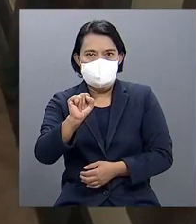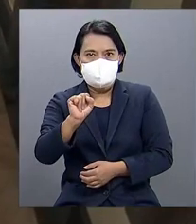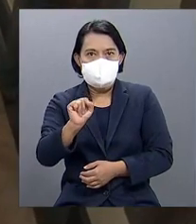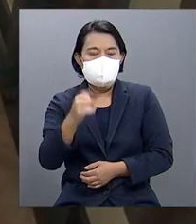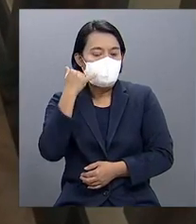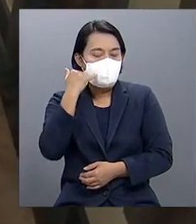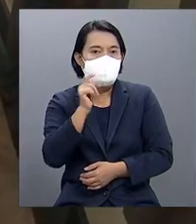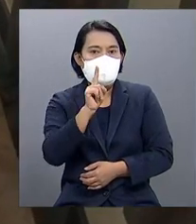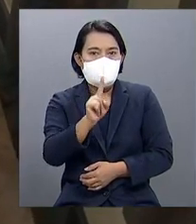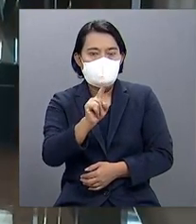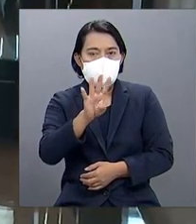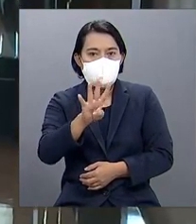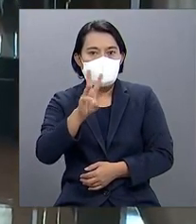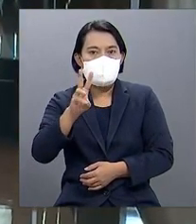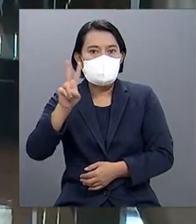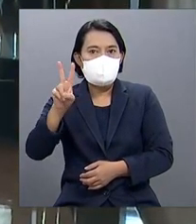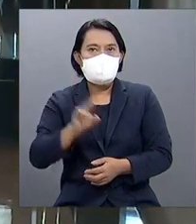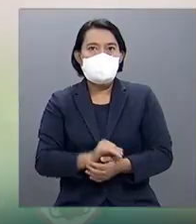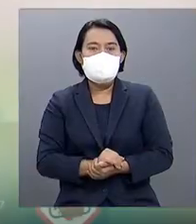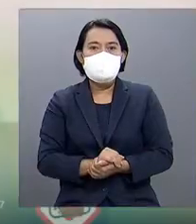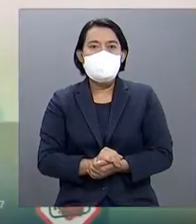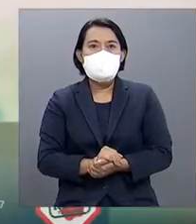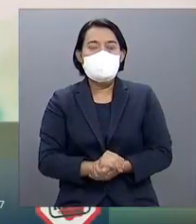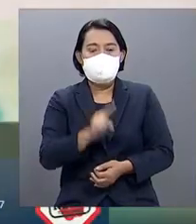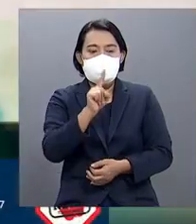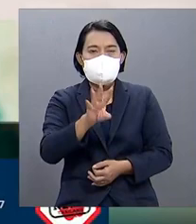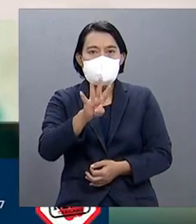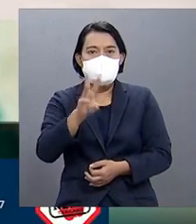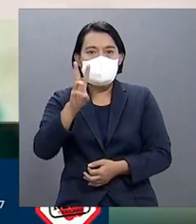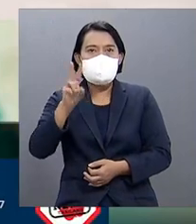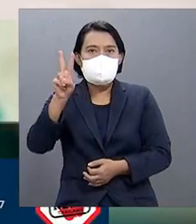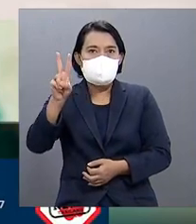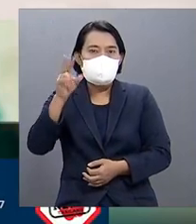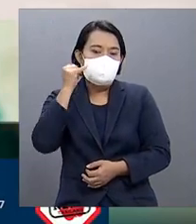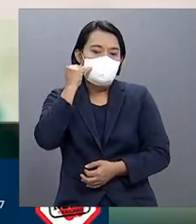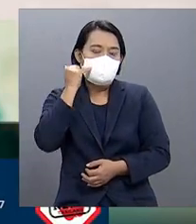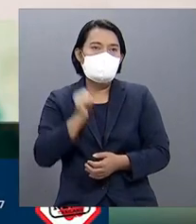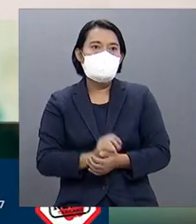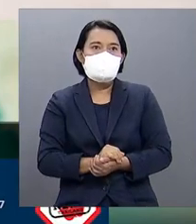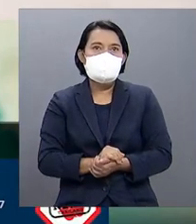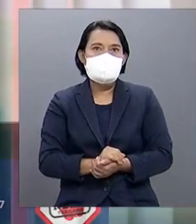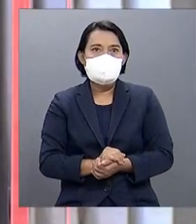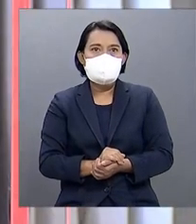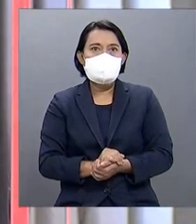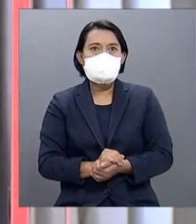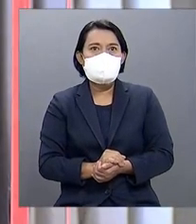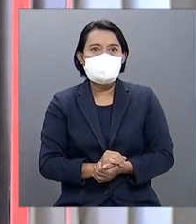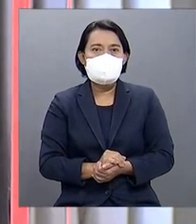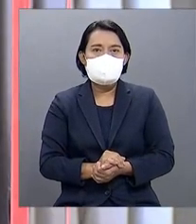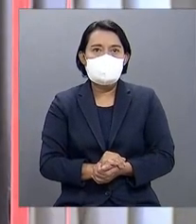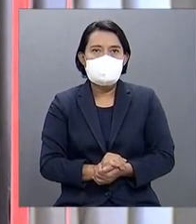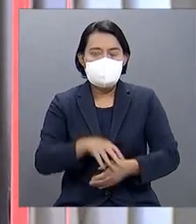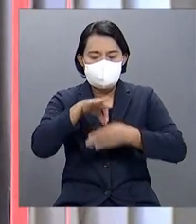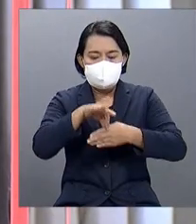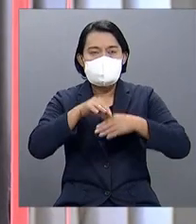โปรดฟังอีกครั้ง1462ครับนี่ฮะพยายามตรวจสอบนะข้อมูลที่แชร์กันในโลกออนไลน์โดยเฉพ